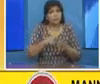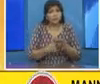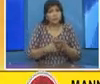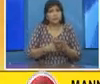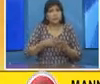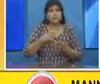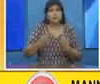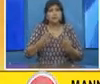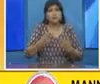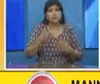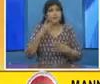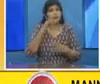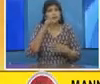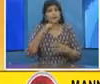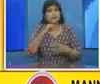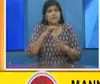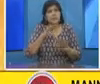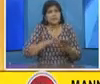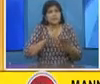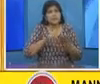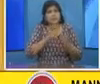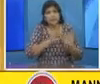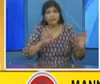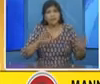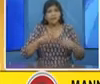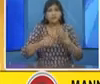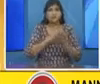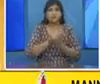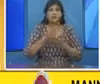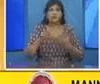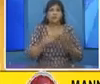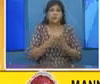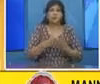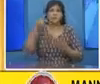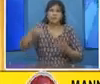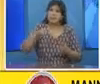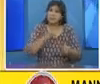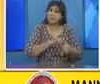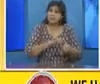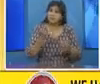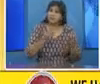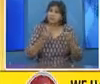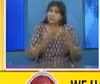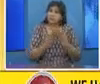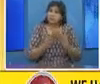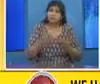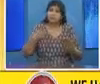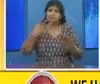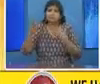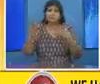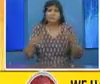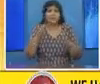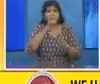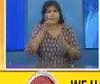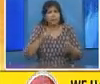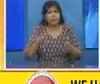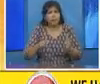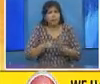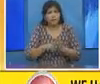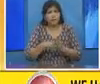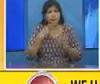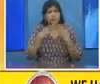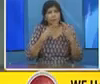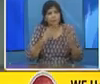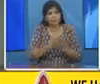अपना आधा सफर अब पूरा कर लिया है। इस दौरान हमने अनेक विषयों पर बात